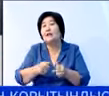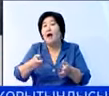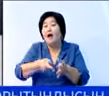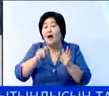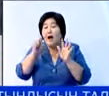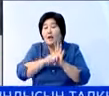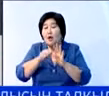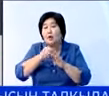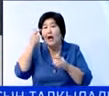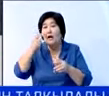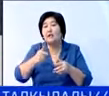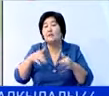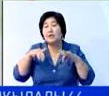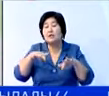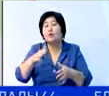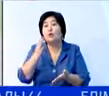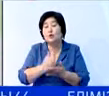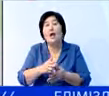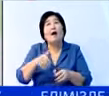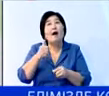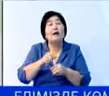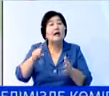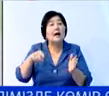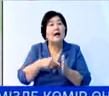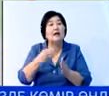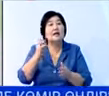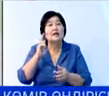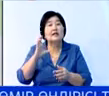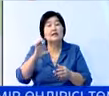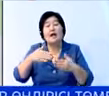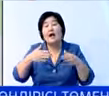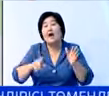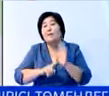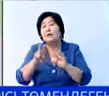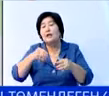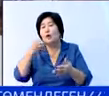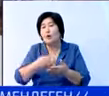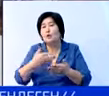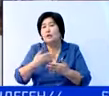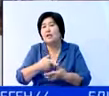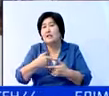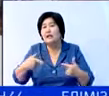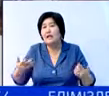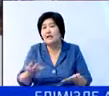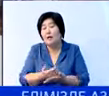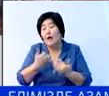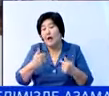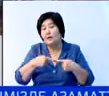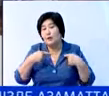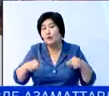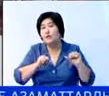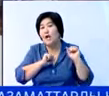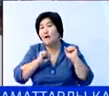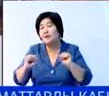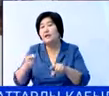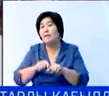археология ғылыми зерттеу орталығы жүргізуде. Алғашында қаланың шығыс қақпасы зерттеліп, бірқатар құнды жәдігерлер табылған. Енді өзге де бекініс